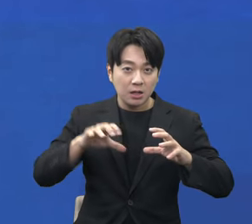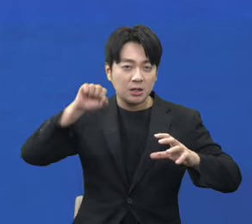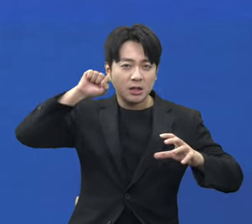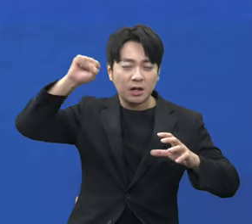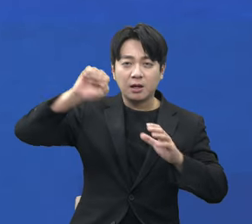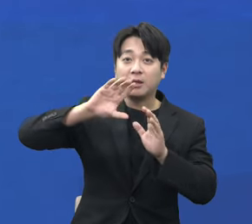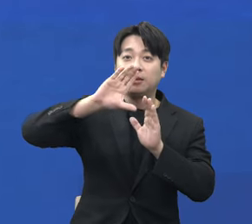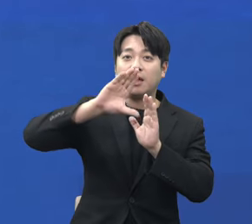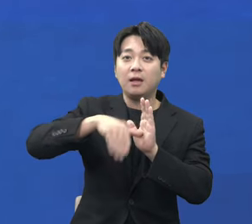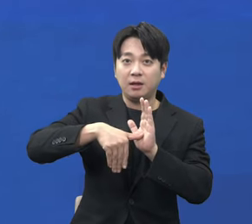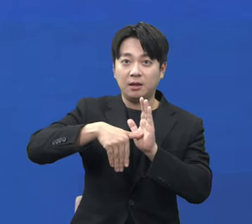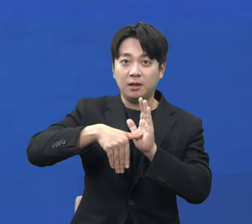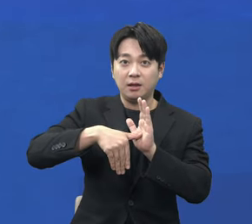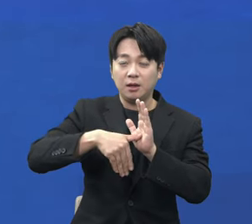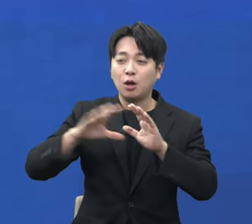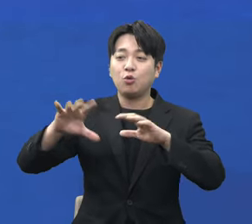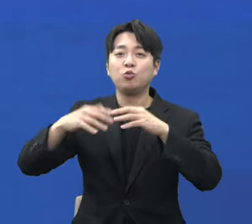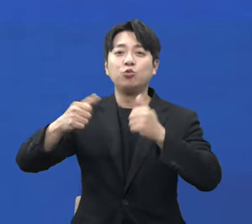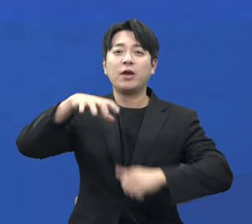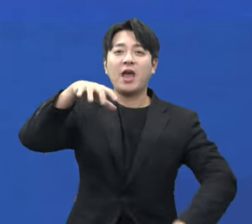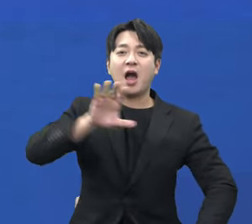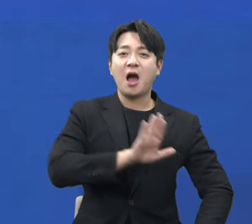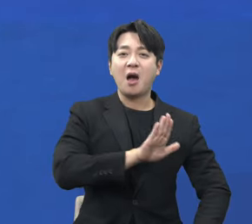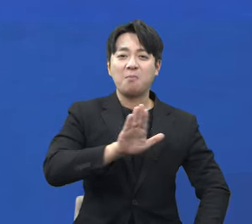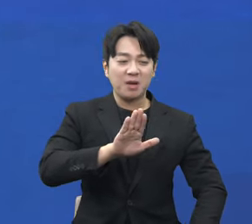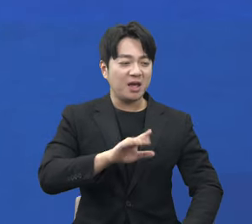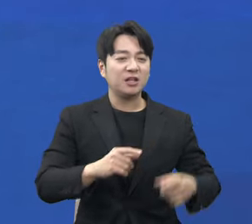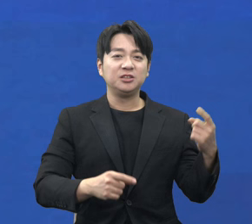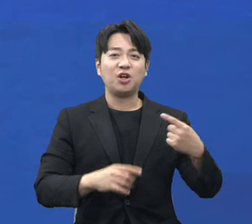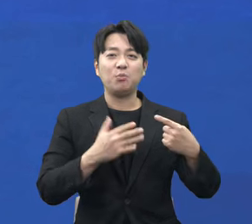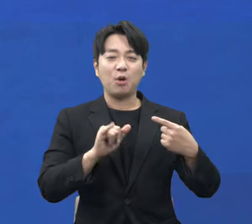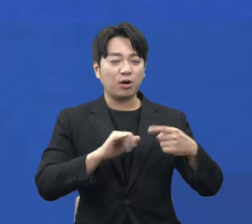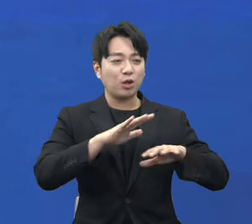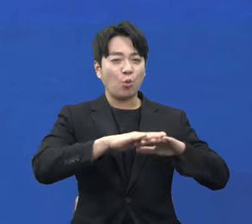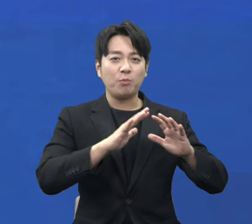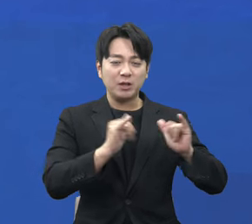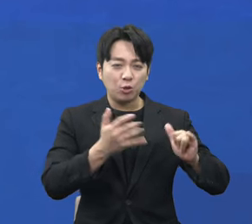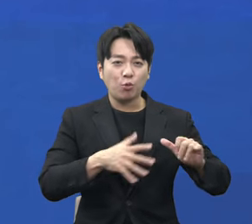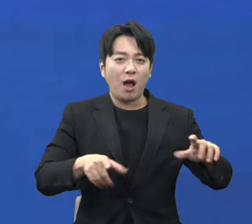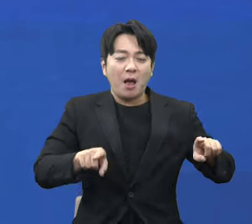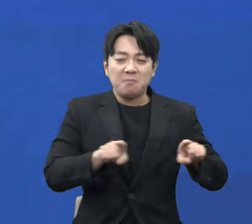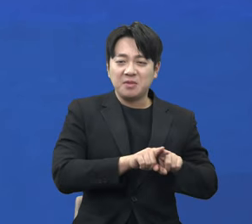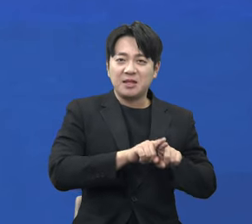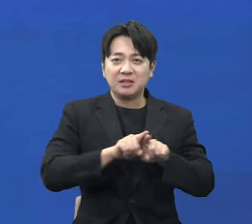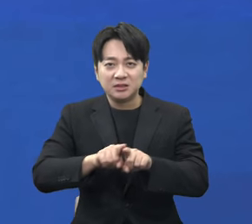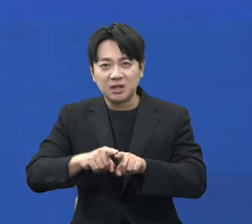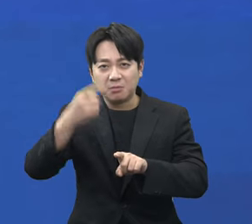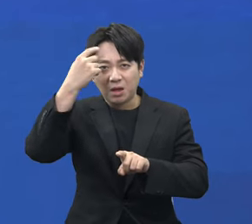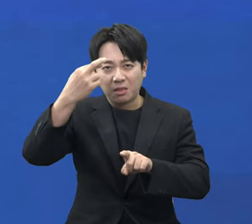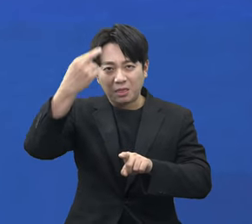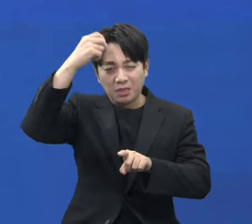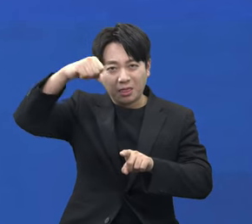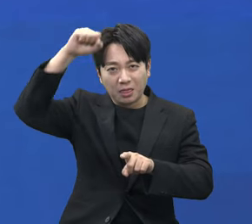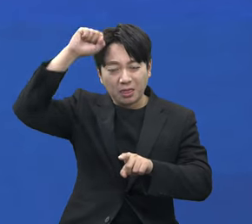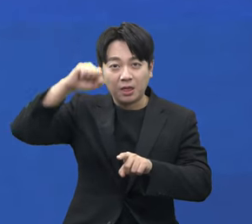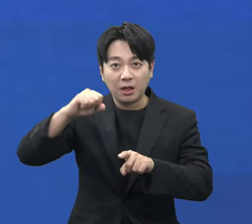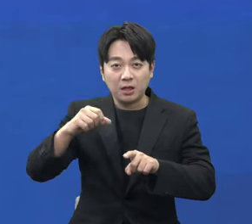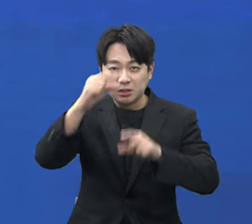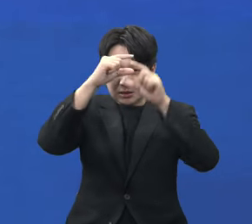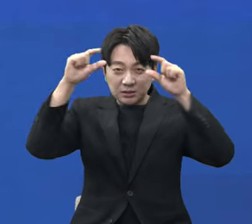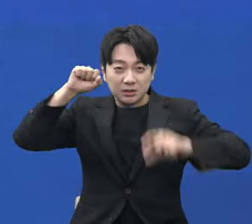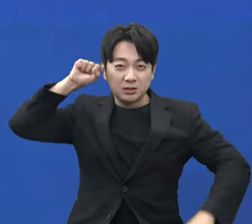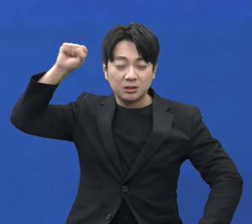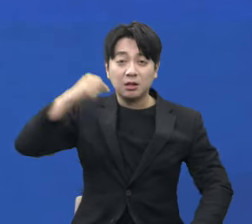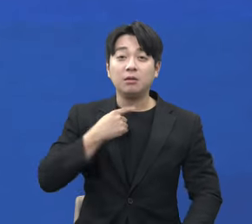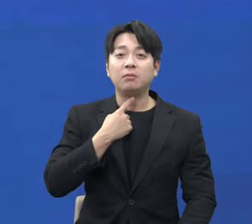앞에서 천여 명의 당원 동지들과 함께 삭발투쟁을 강행했습니다.